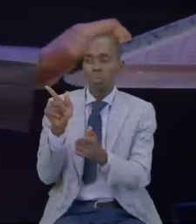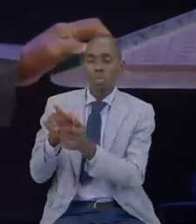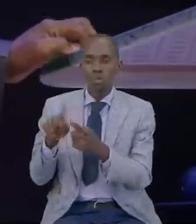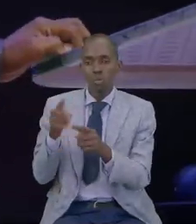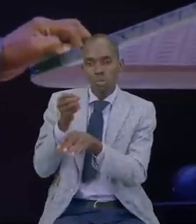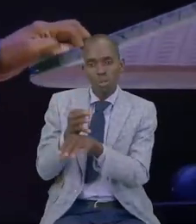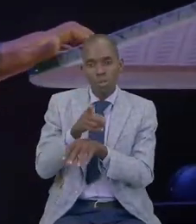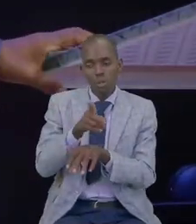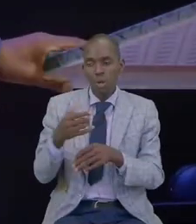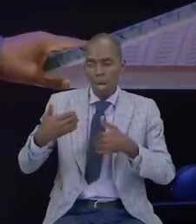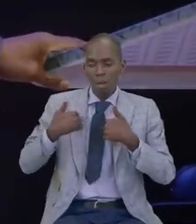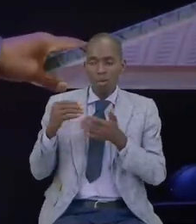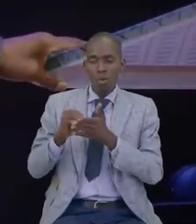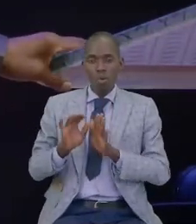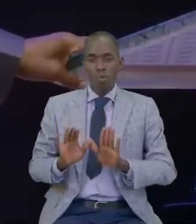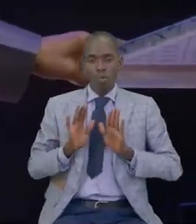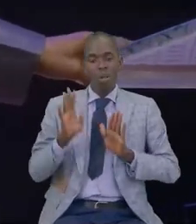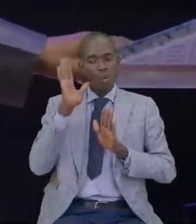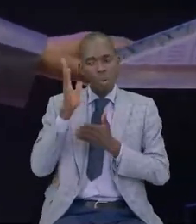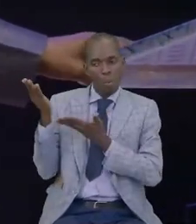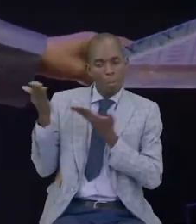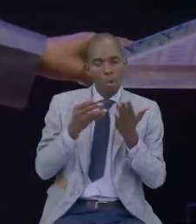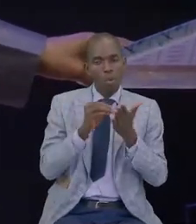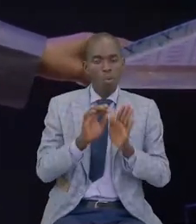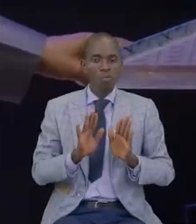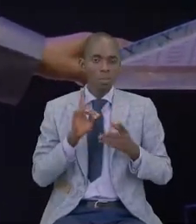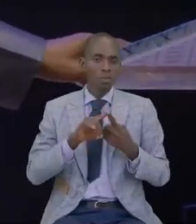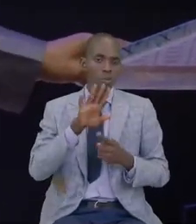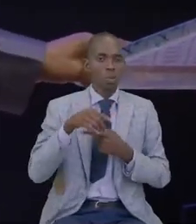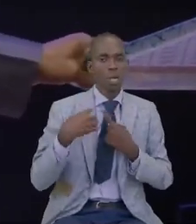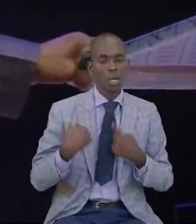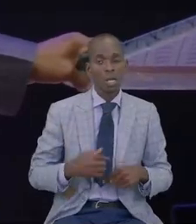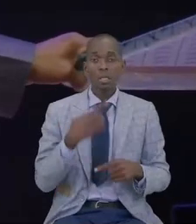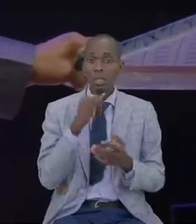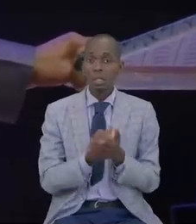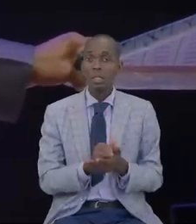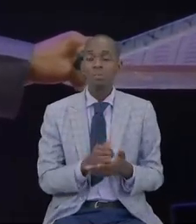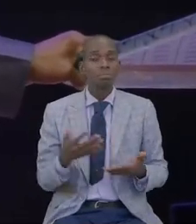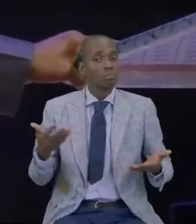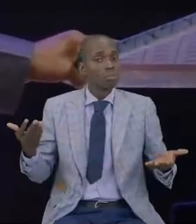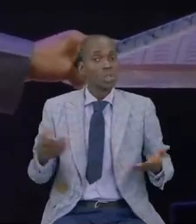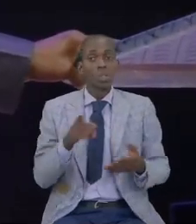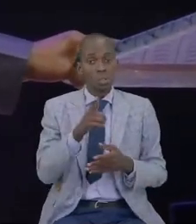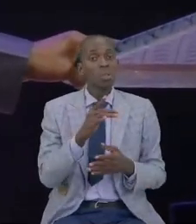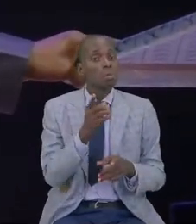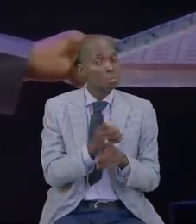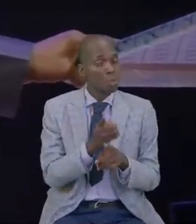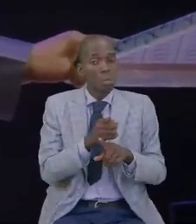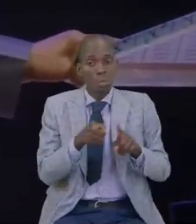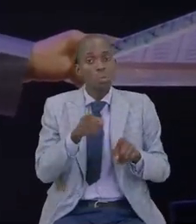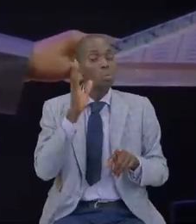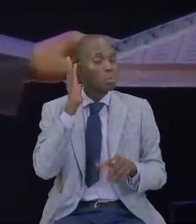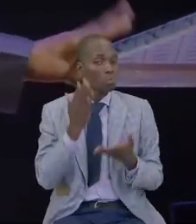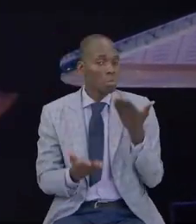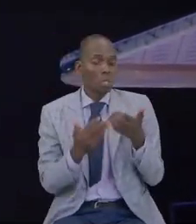toi. Et si tu le fais, oh, ça c'est la bonne chose à faire. Mais tu peux perdre cette chance de marier